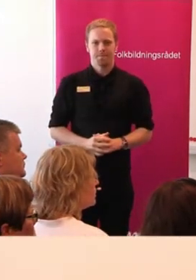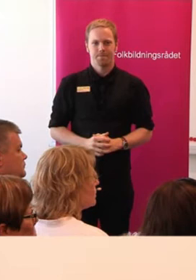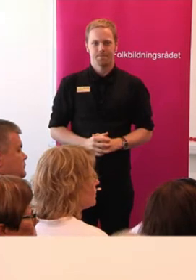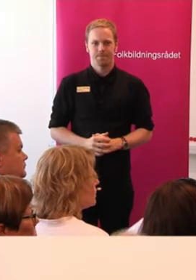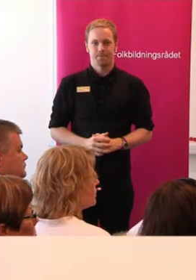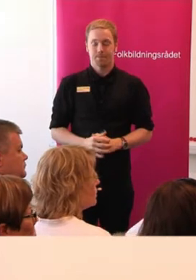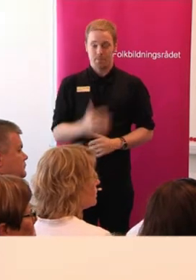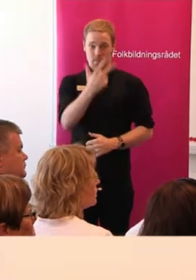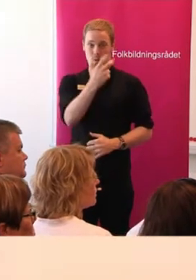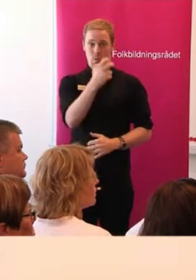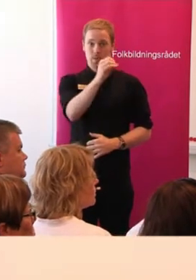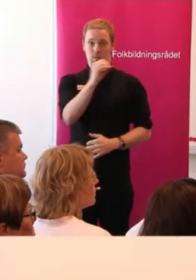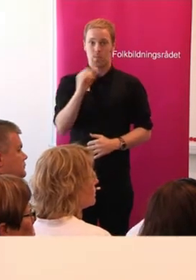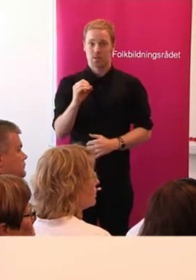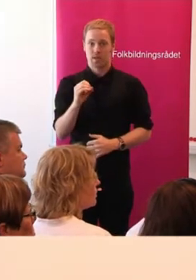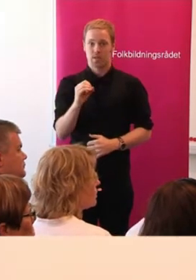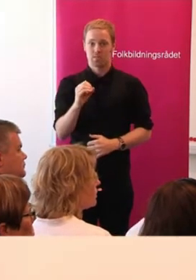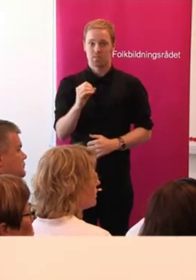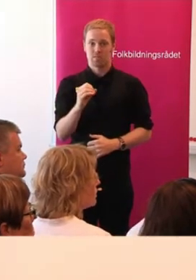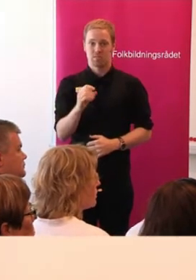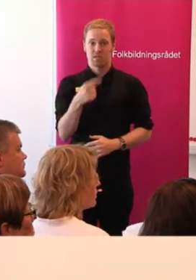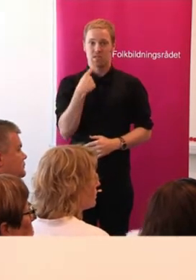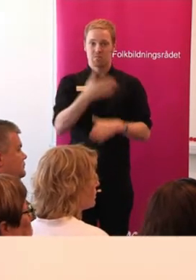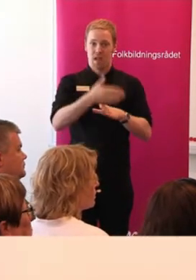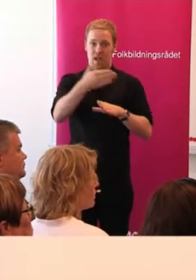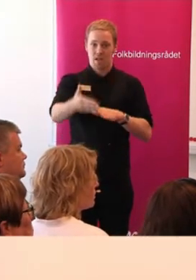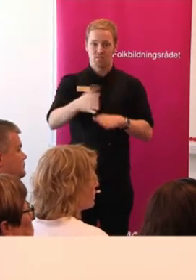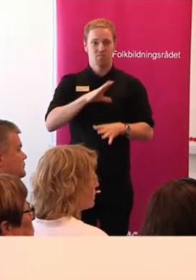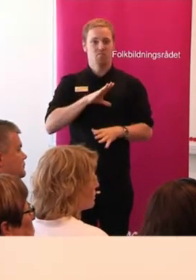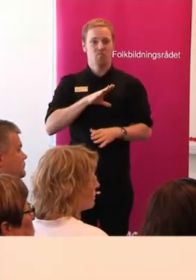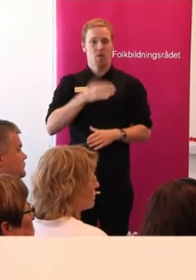80% säger att de kommer ut och har fått ett bättre självförtroende.